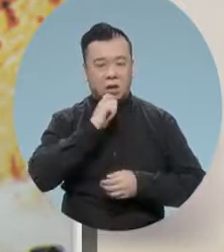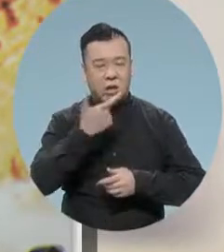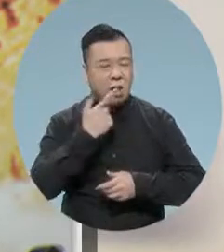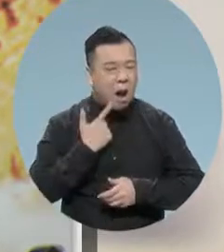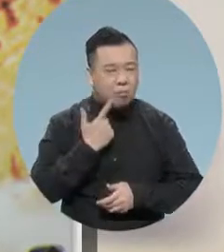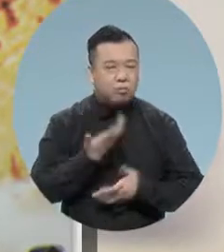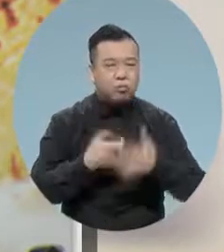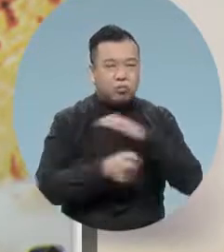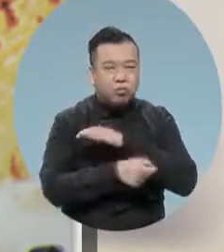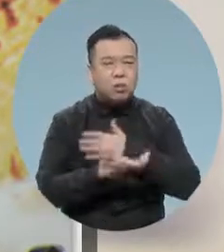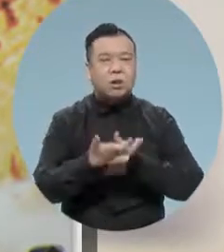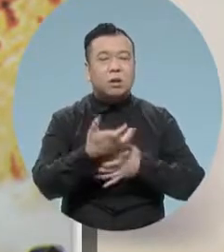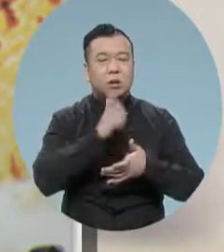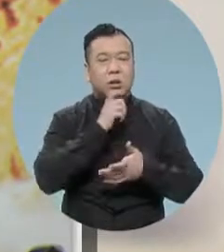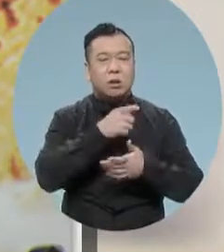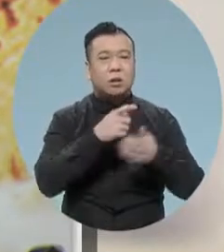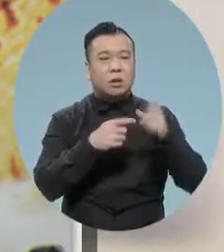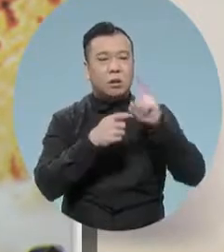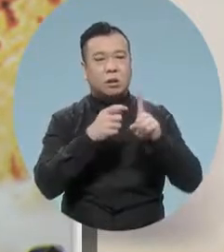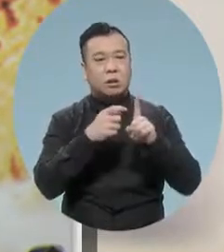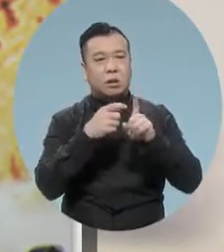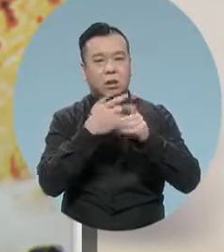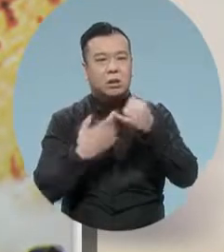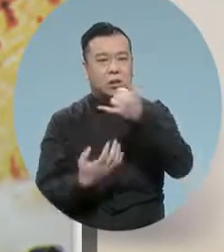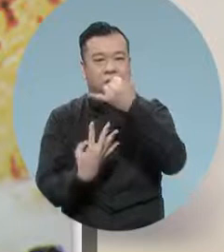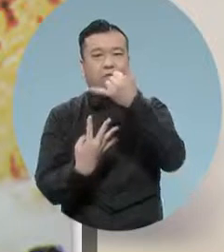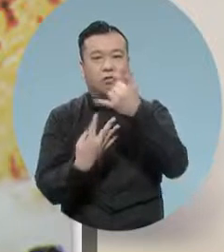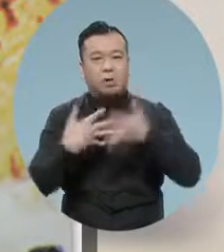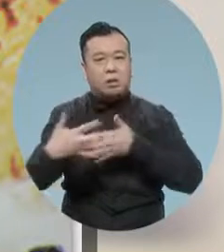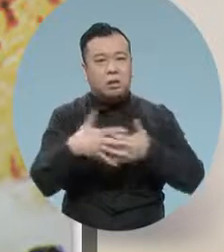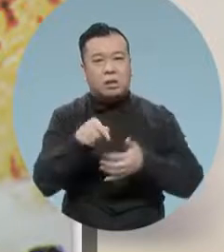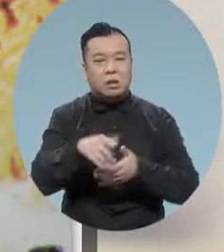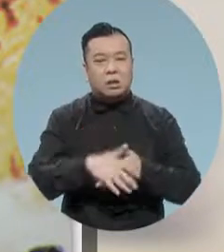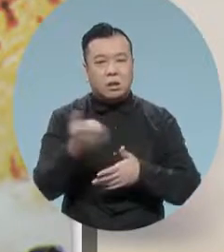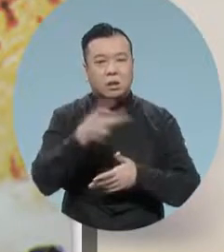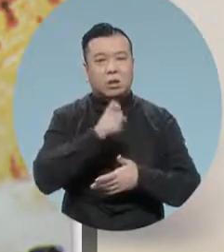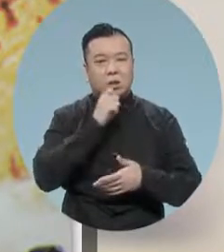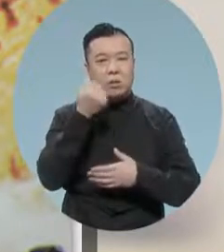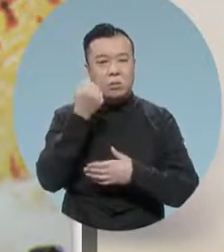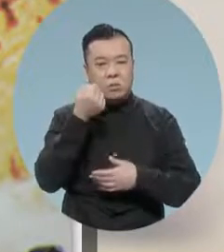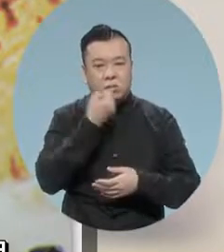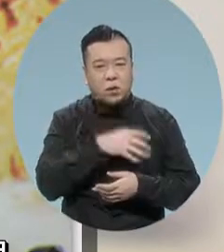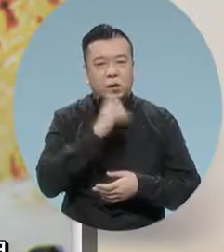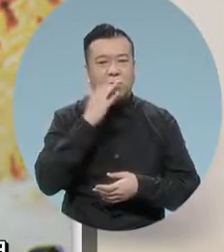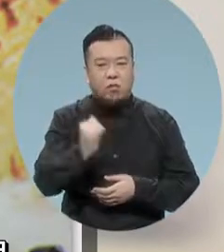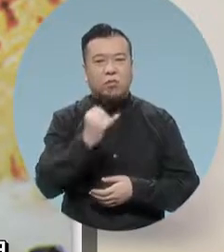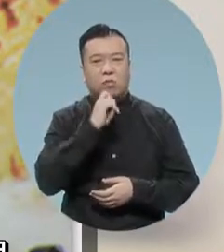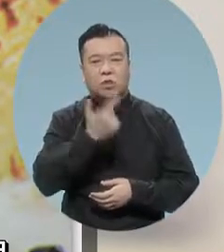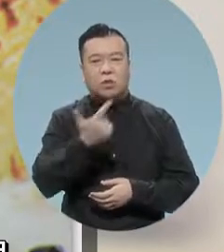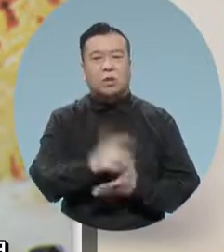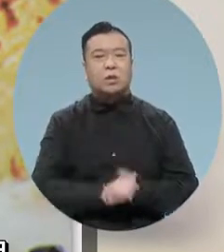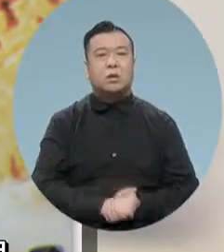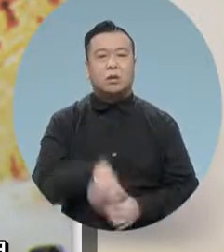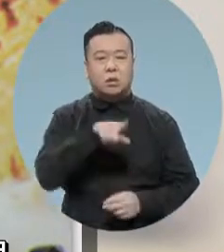化而引出的六四風波的問題，亦都是經過了很多的錯失，這些都使